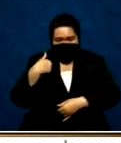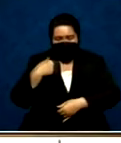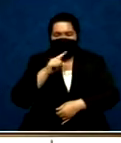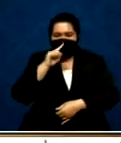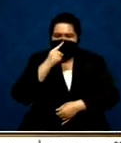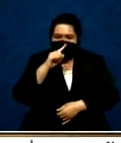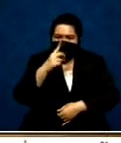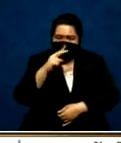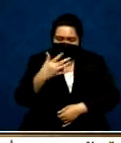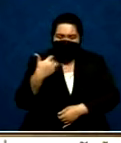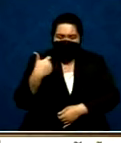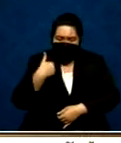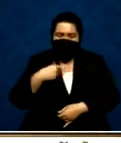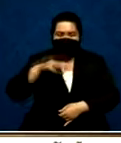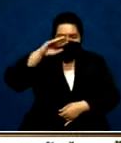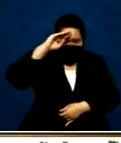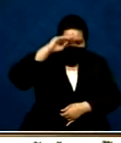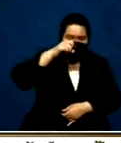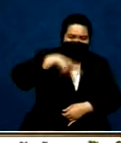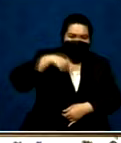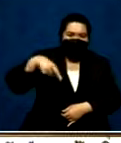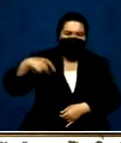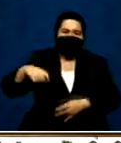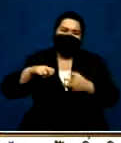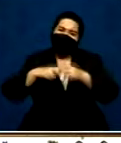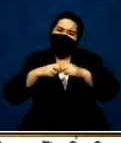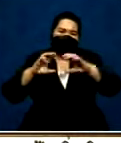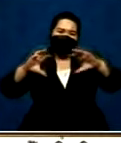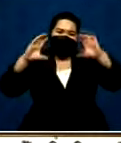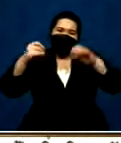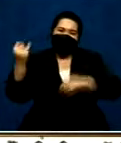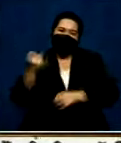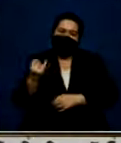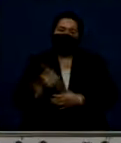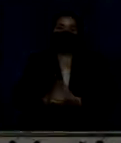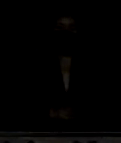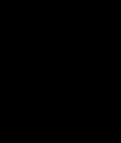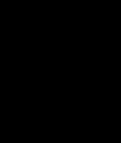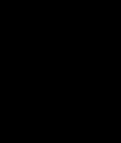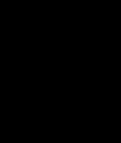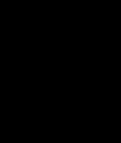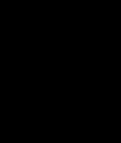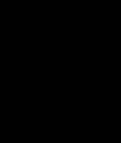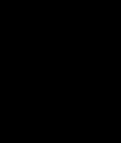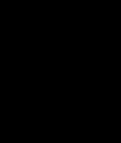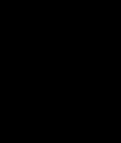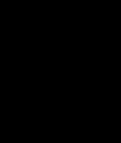ำสวยซ้อนจากโควิดแล้วก็ลัมปี้สกินจากการบริหารของรัฐบาลที่ล้มเหลวแบบนี้ครับขอบคุณครับ